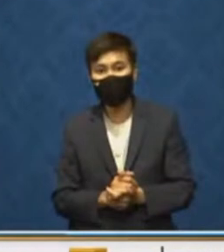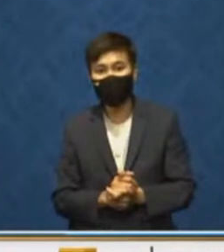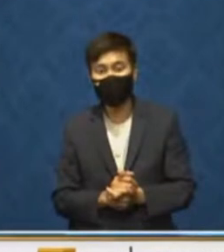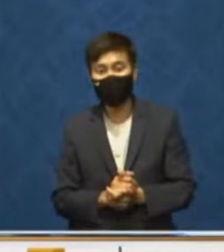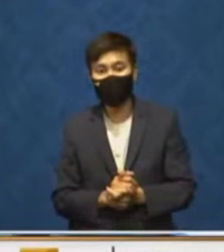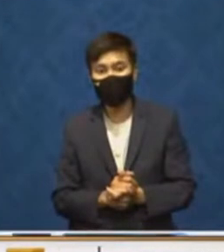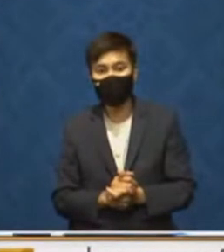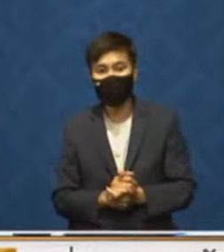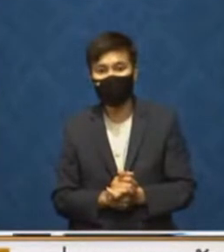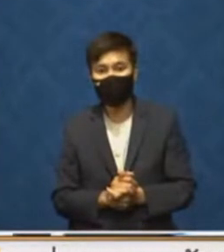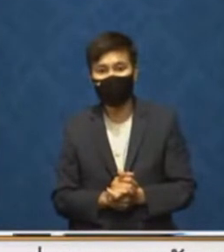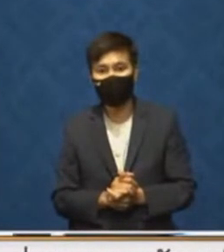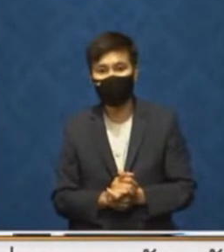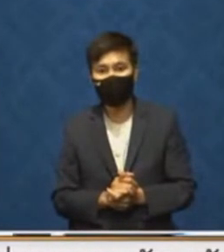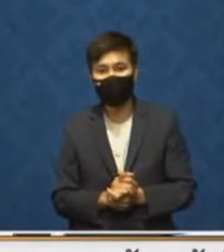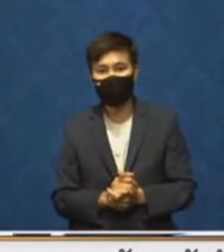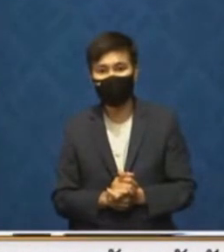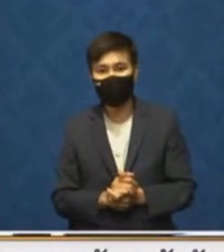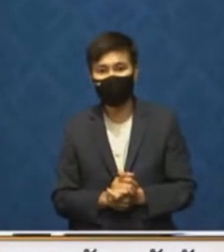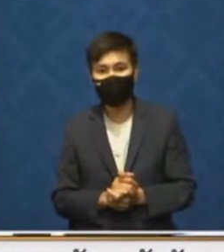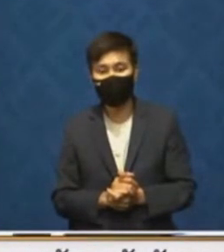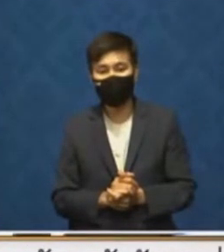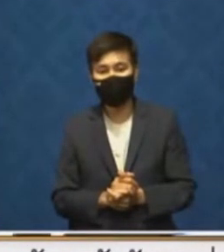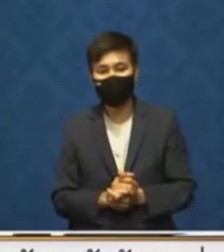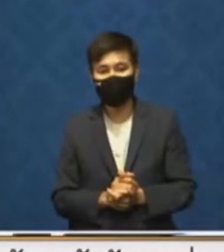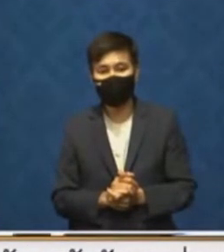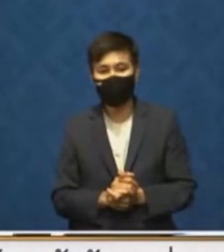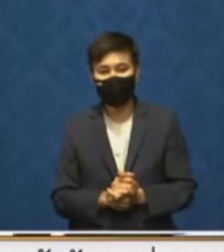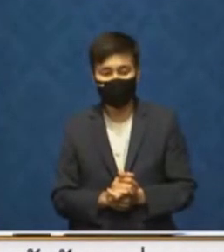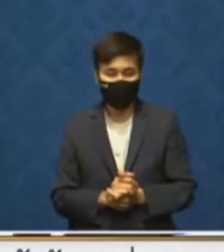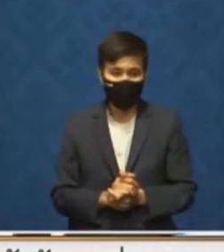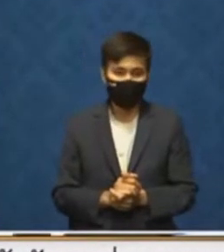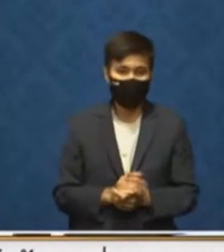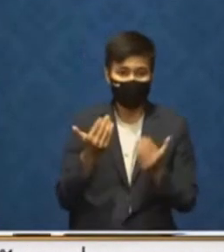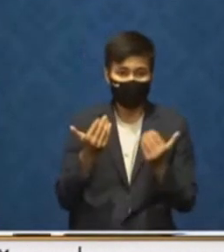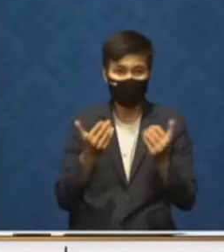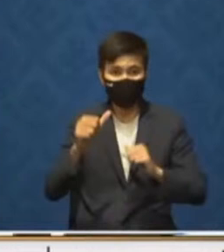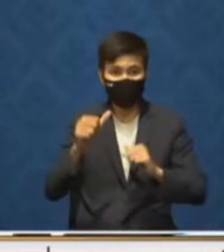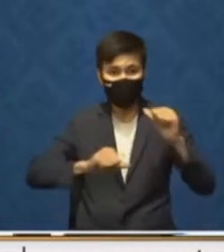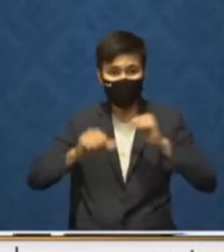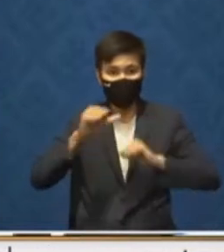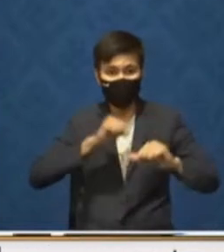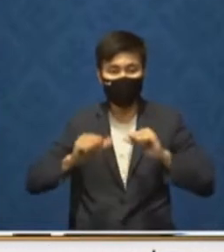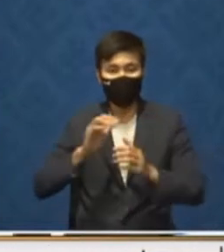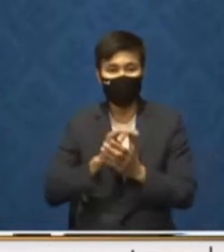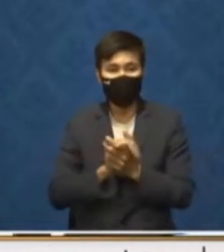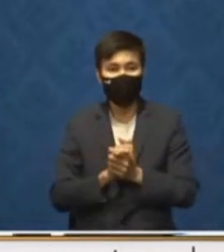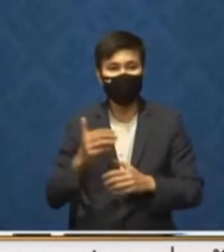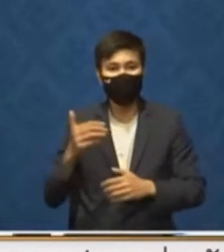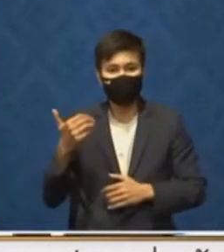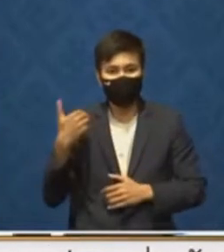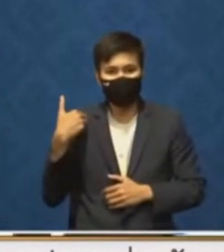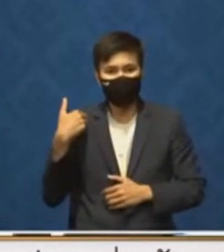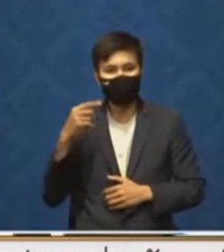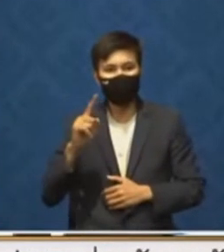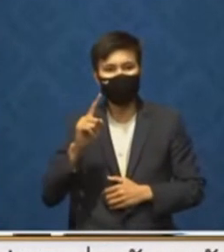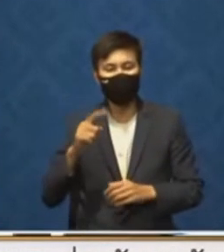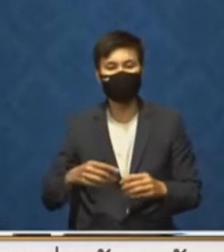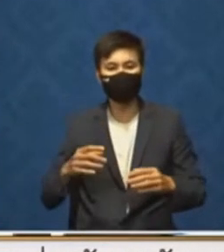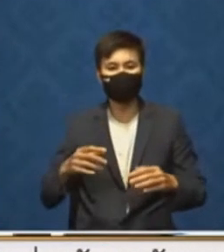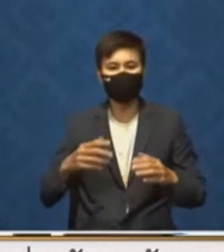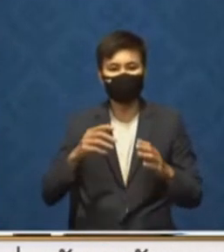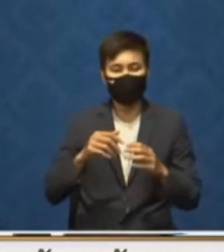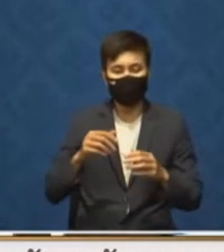ขอประทานโทษด้วยครับเพราะว่าตัวแสดงนี้เป็นการ์ตูนแสดงกิตติมศักดิ์บางทีก็ขัดข้องๆบ้างแรง